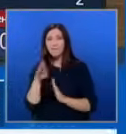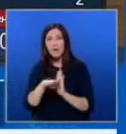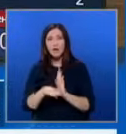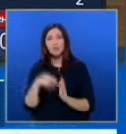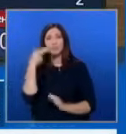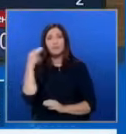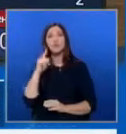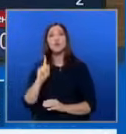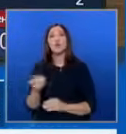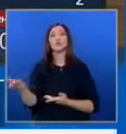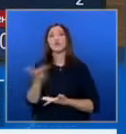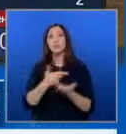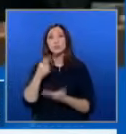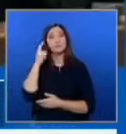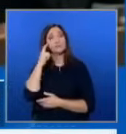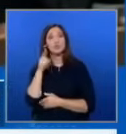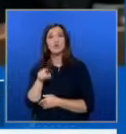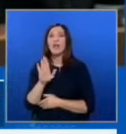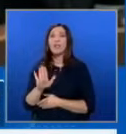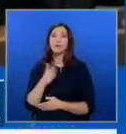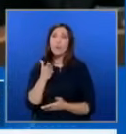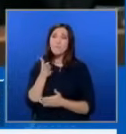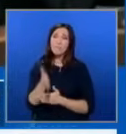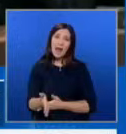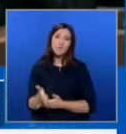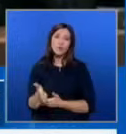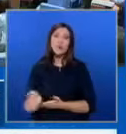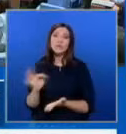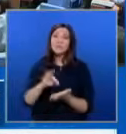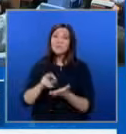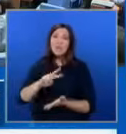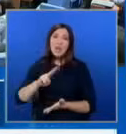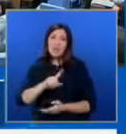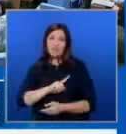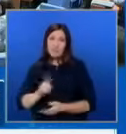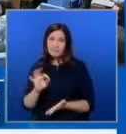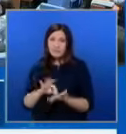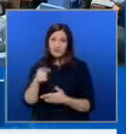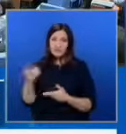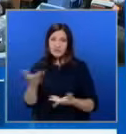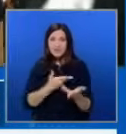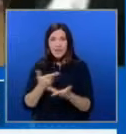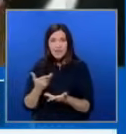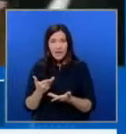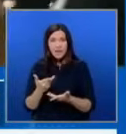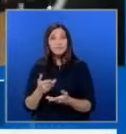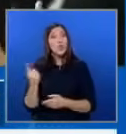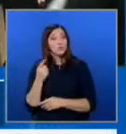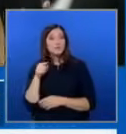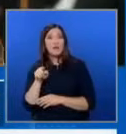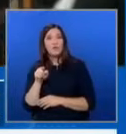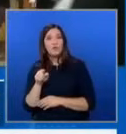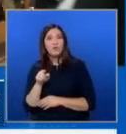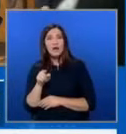темата, която ще се обсъжда, и смята, че това е тяхно право да присъстват или не на това заседание. Освен